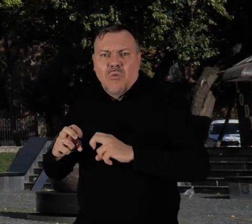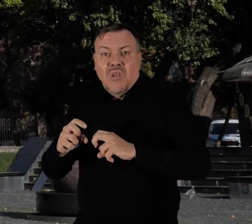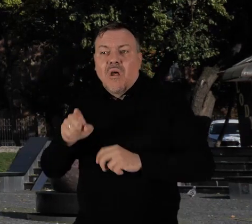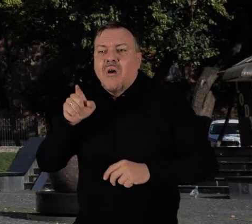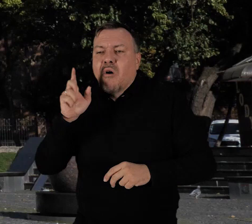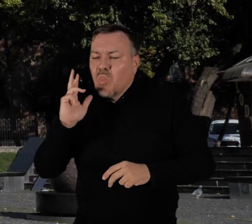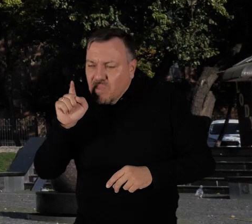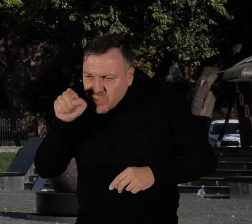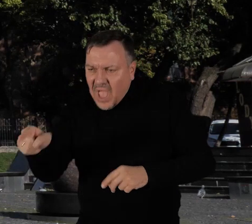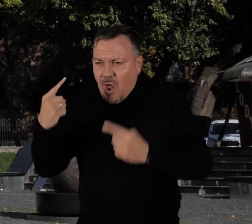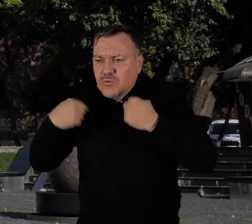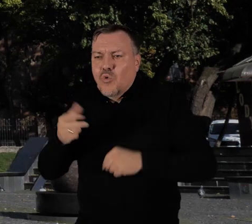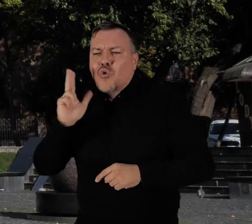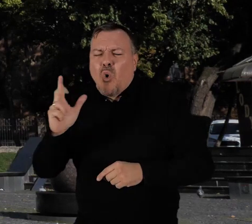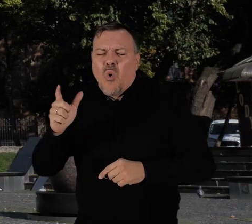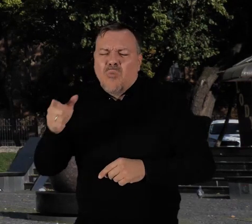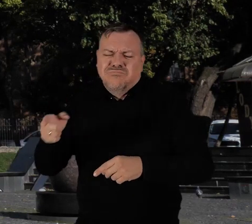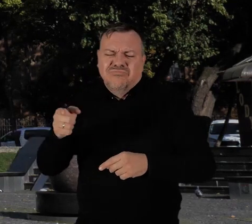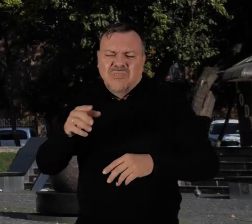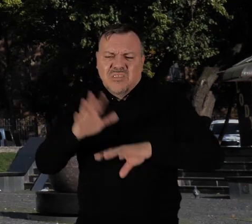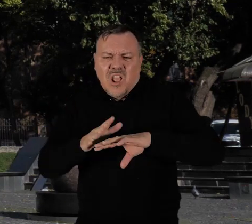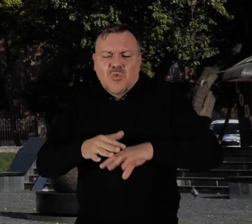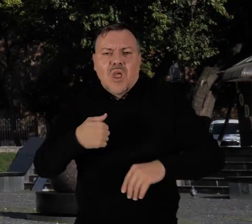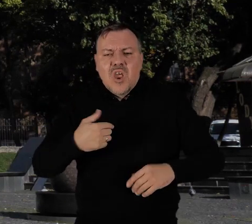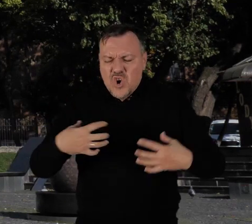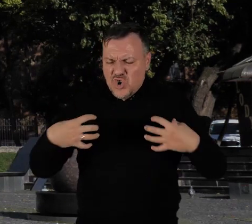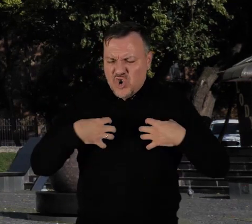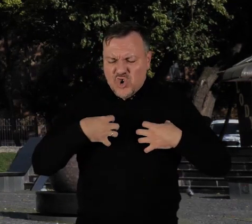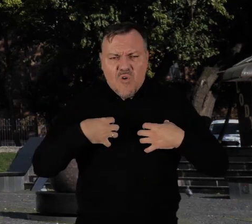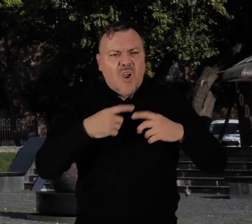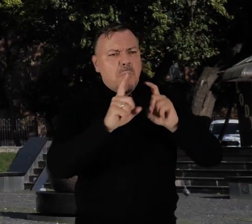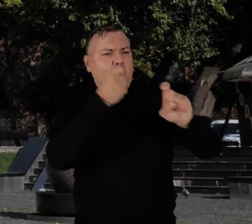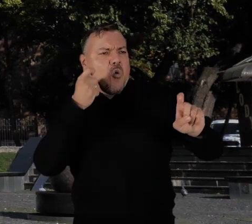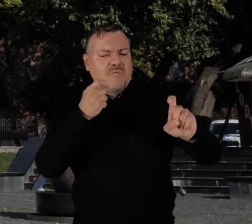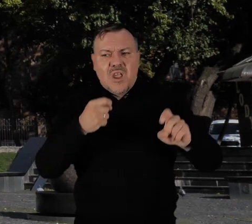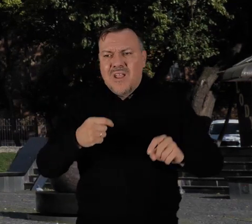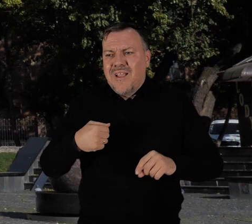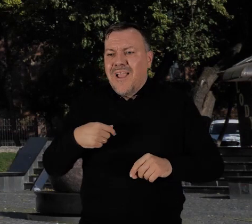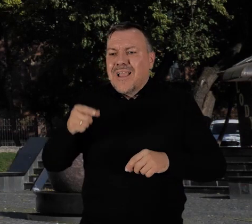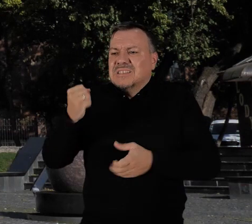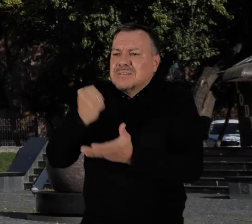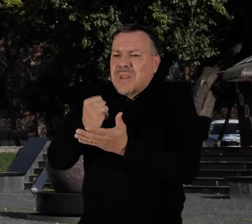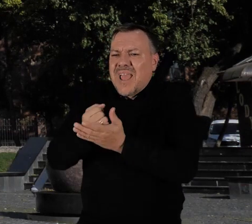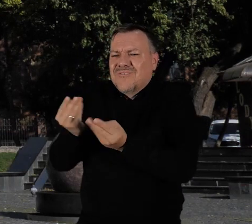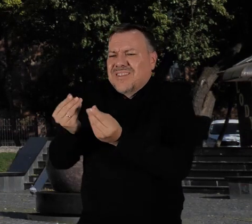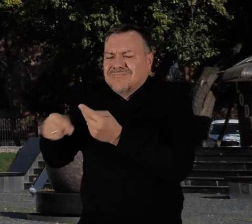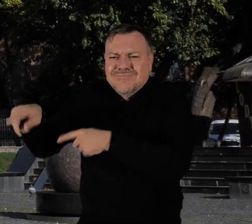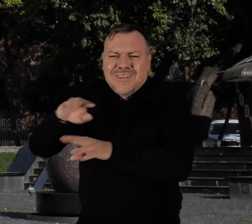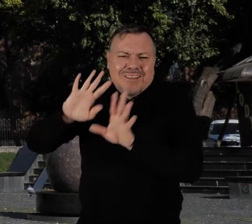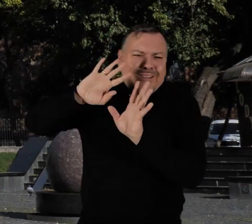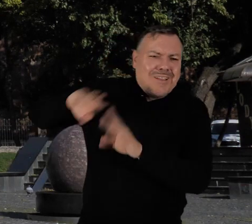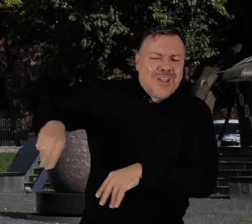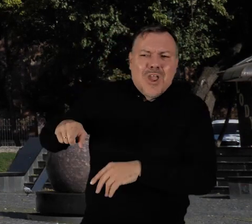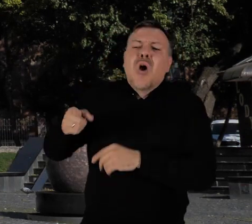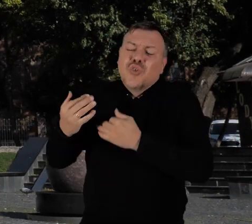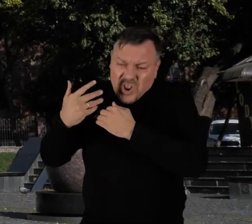jako życiowe powołanie. Względy koniunkturalne muszą być wtórne. Trzeba się z nimi liczyć. Życie